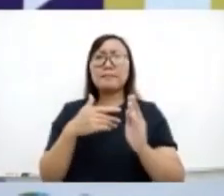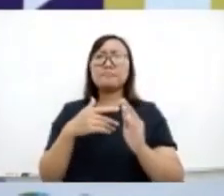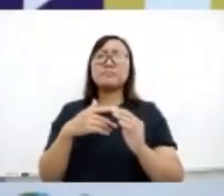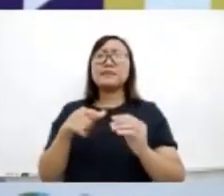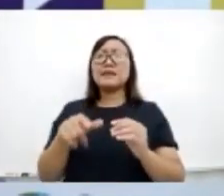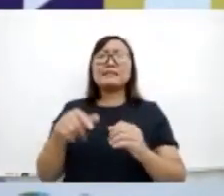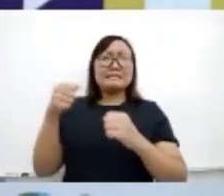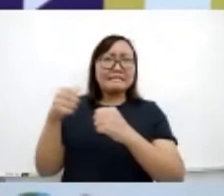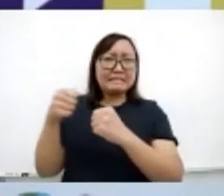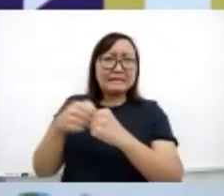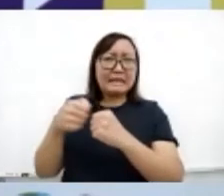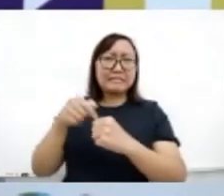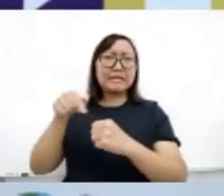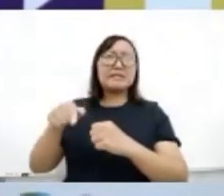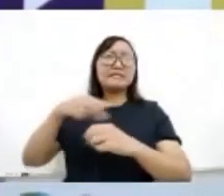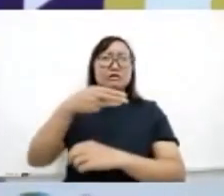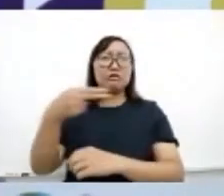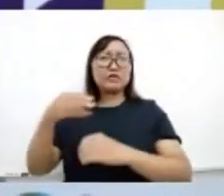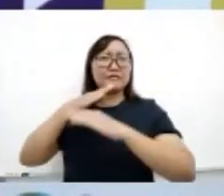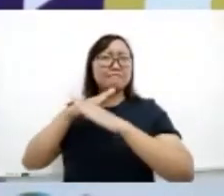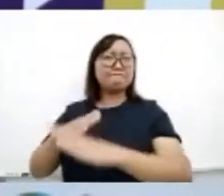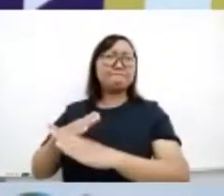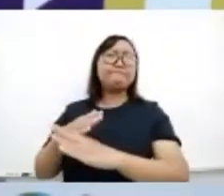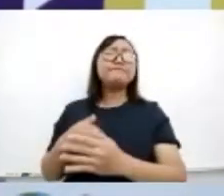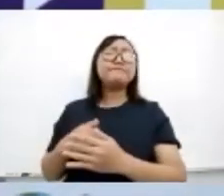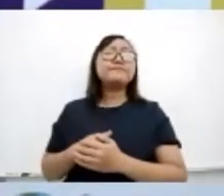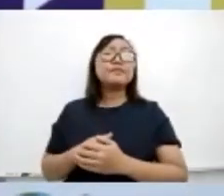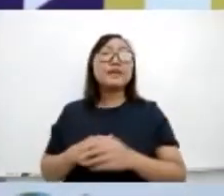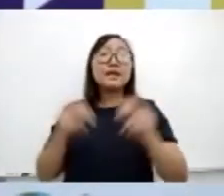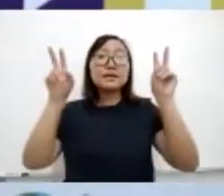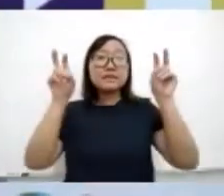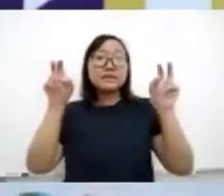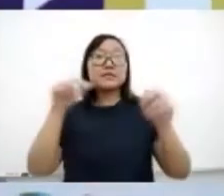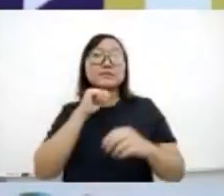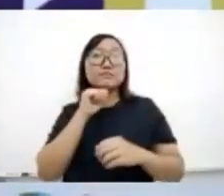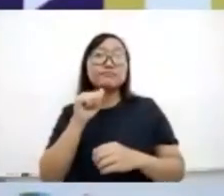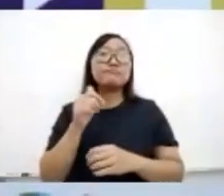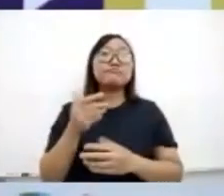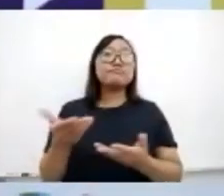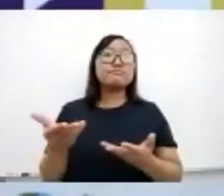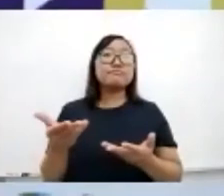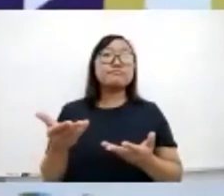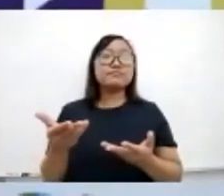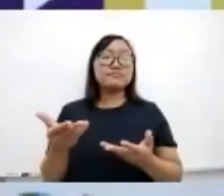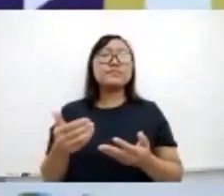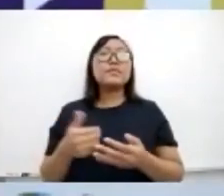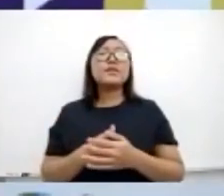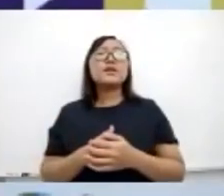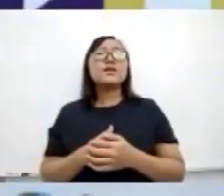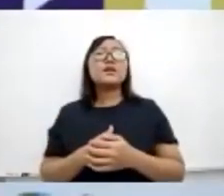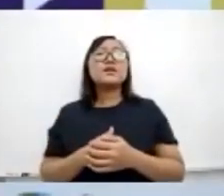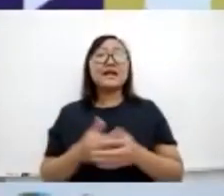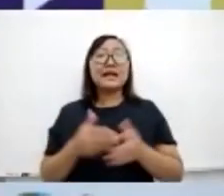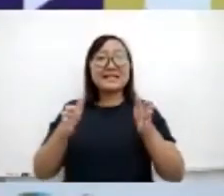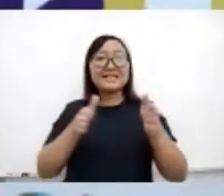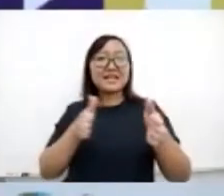ekstrim di Indonesia tema pembicaraan kita kali ini adalah strategi dan koordinasi pendanaan program